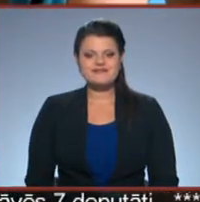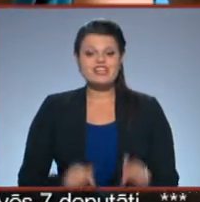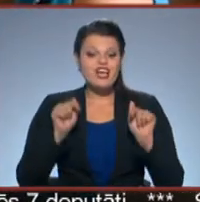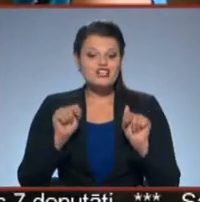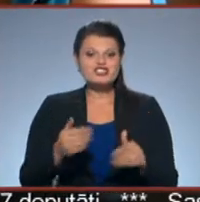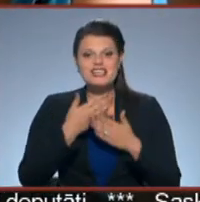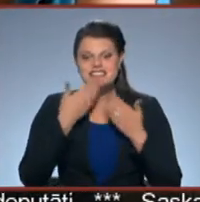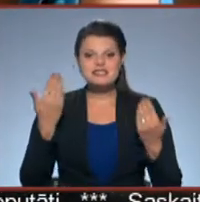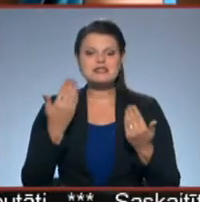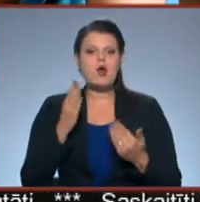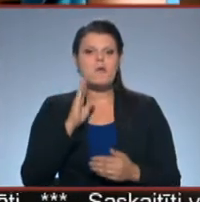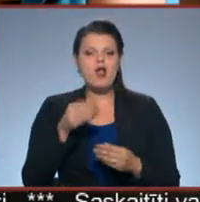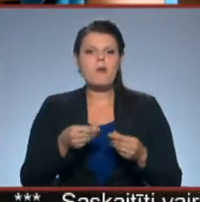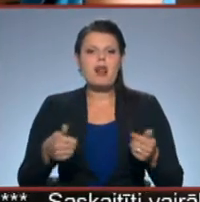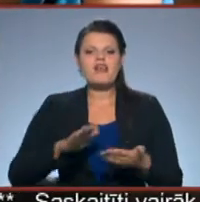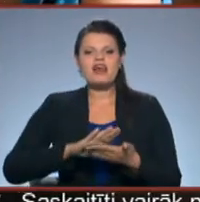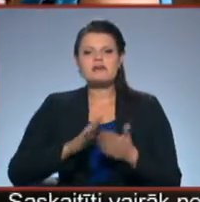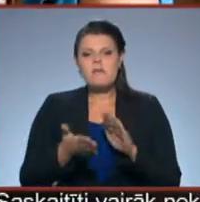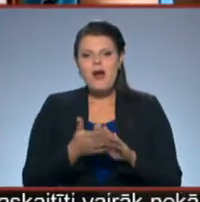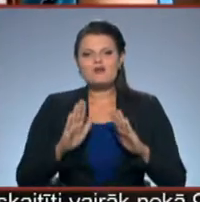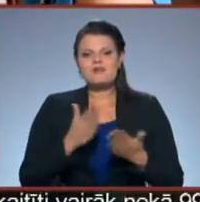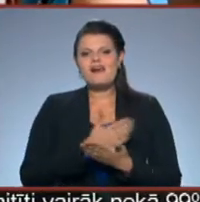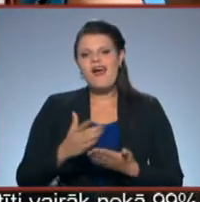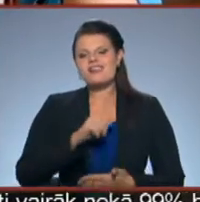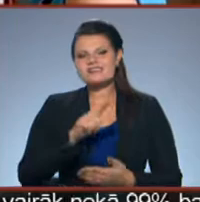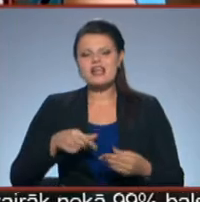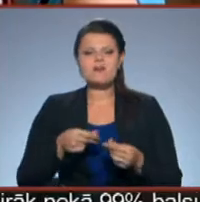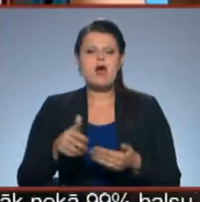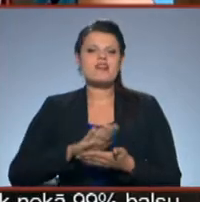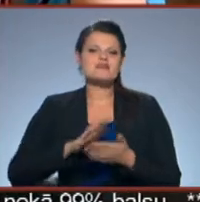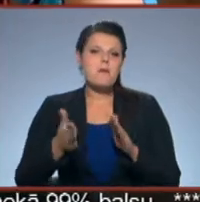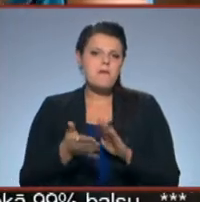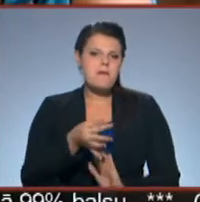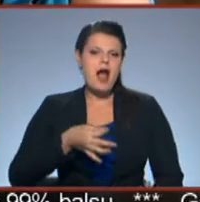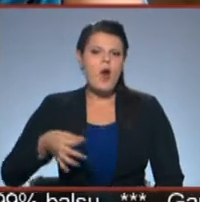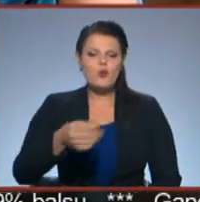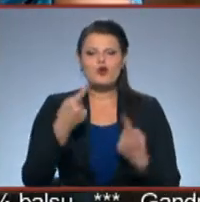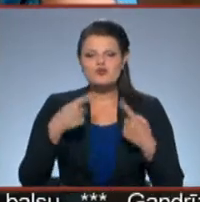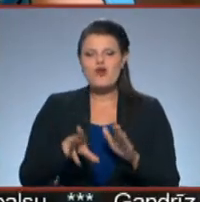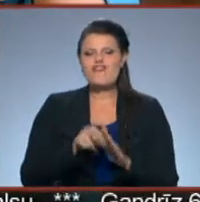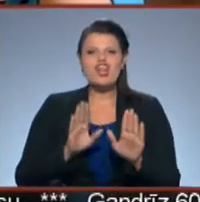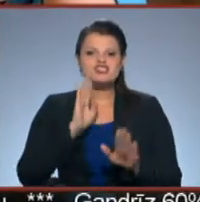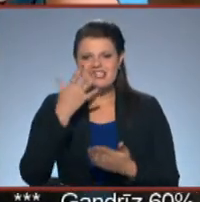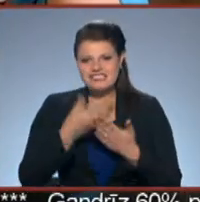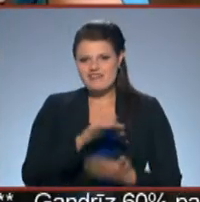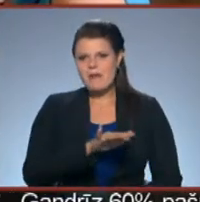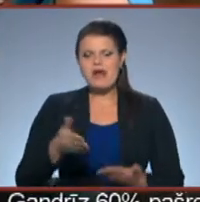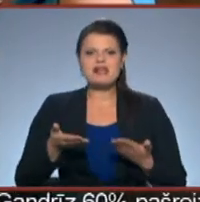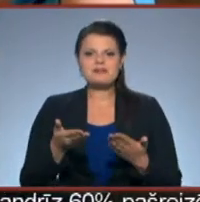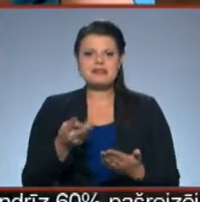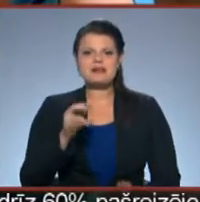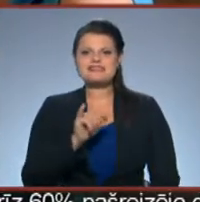Šīs nav beļģu plānās pankūkas, bet gan kārtīgas latviešu plānās pankūkas, ko vēlēšanu rītā saviem bērniem cep